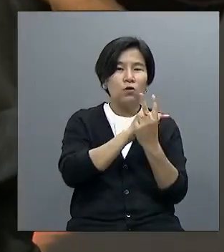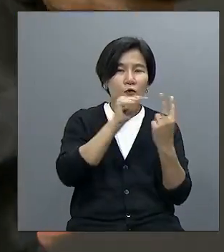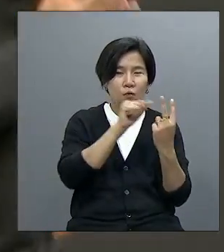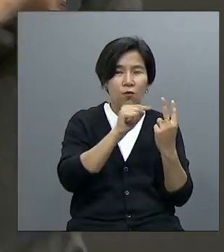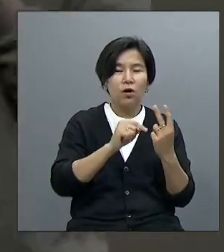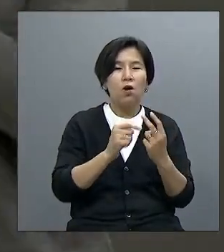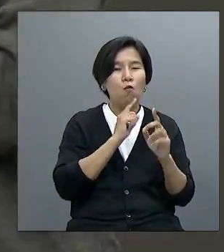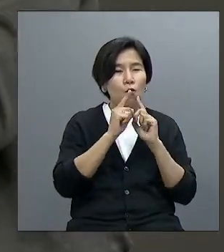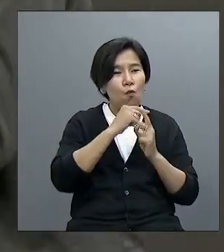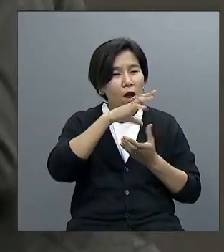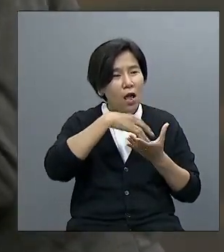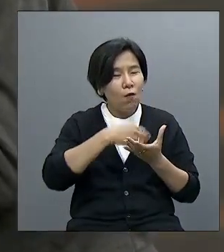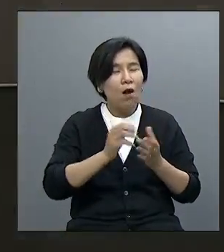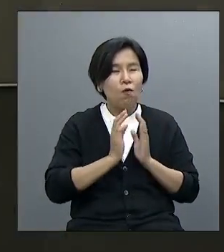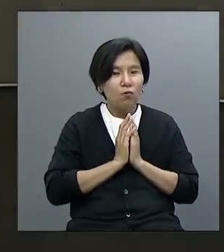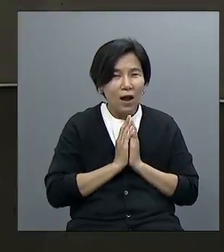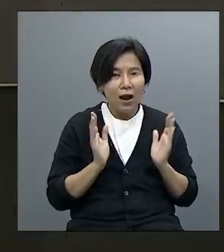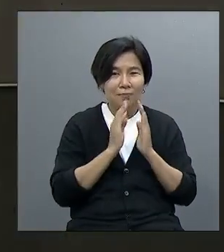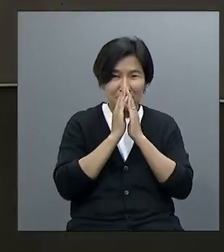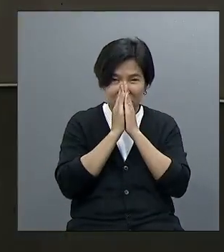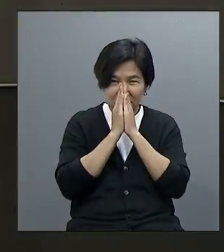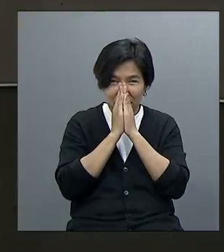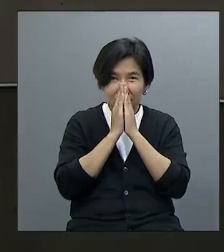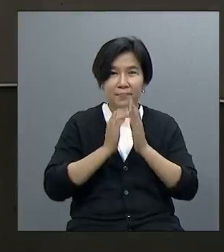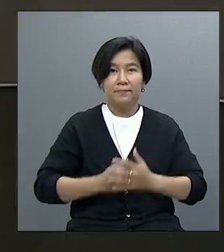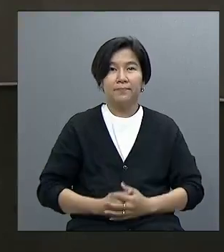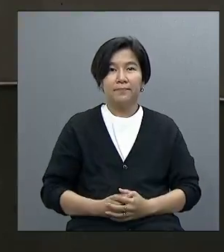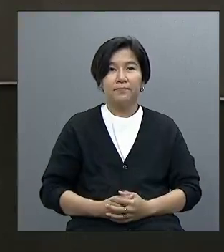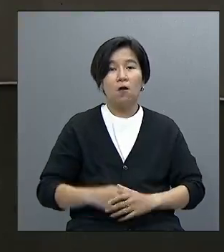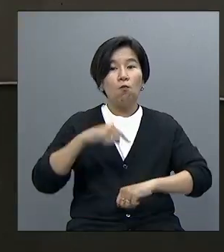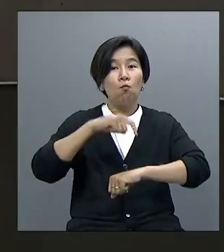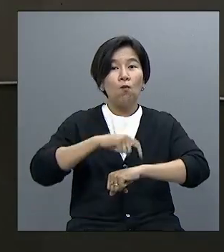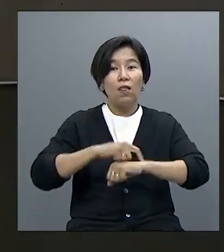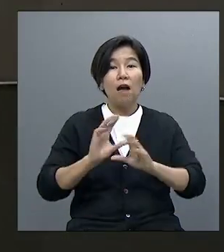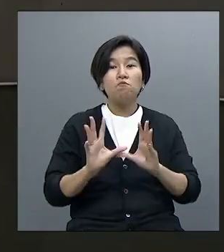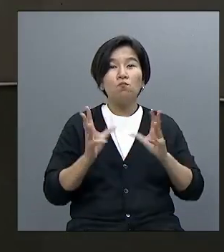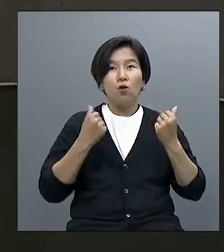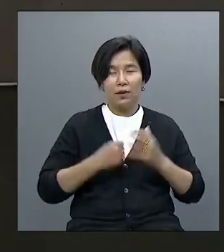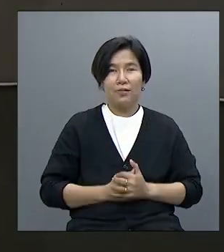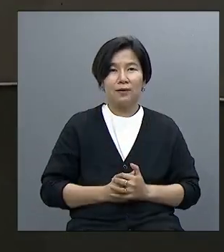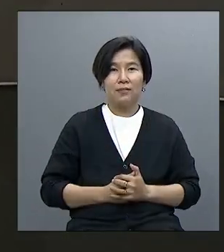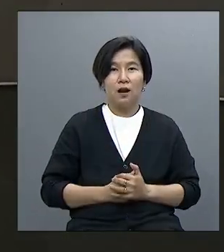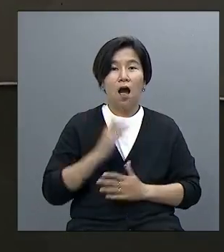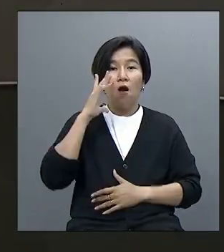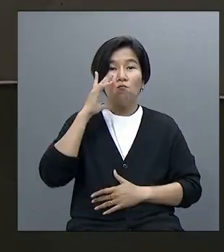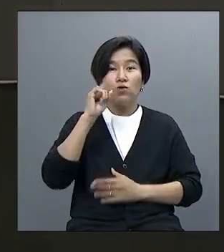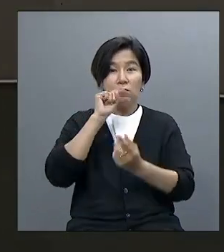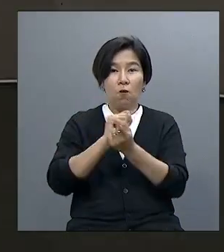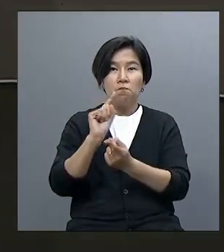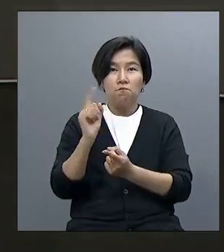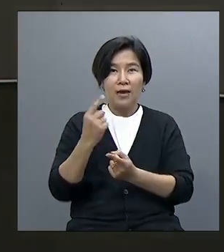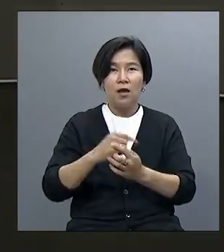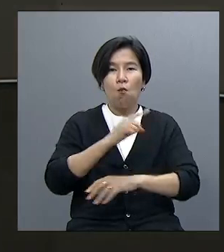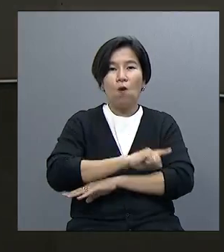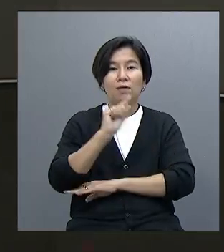คะ ขอบคุณครับขอบคุณครับ ขอบคุณครับ คุณผู้ชมครับหมดเวลาของเราทั้ง5คนแล้วนะครับวันพรุ่งนี้กลับมาเจอกันใหม่ในราย